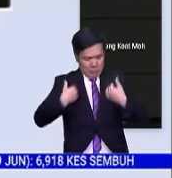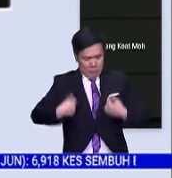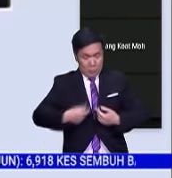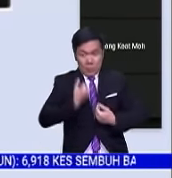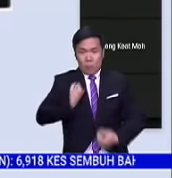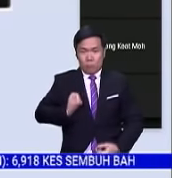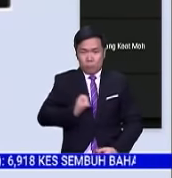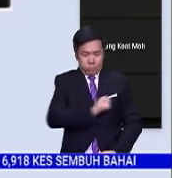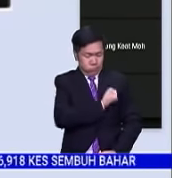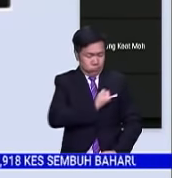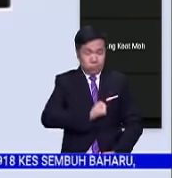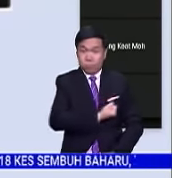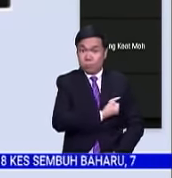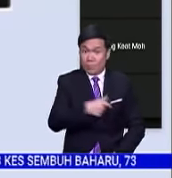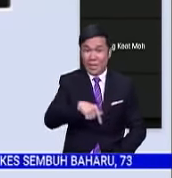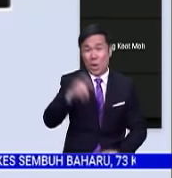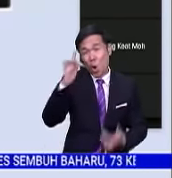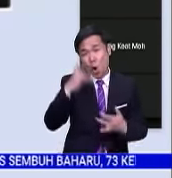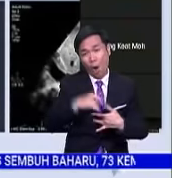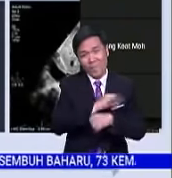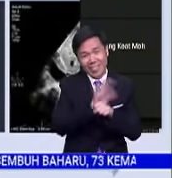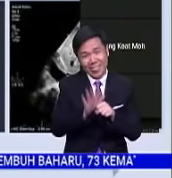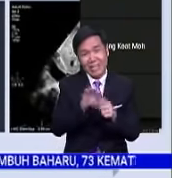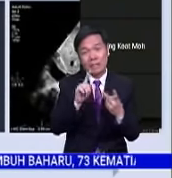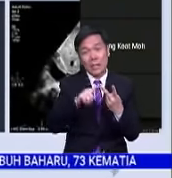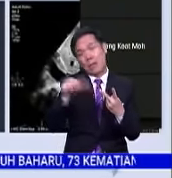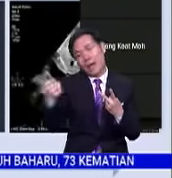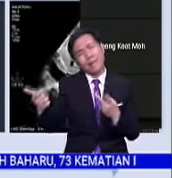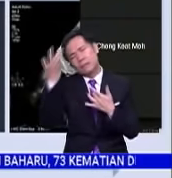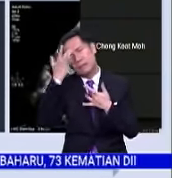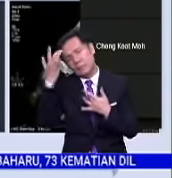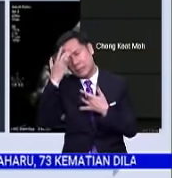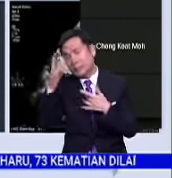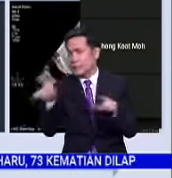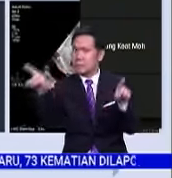pesakit COVID, malah pesakit bukan kes COVID-19.